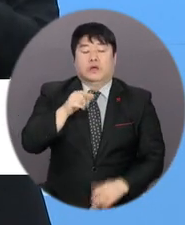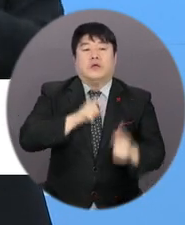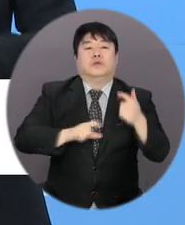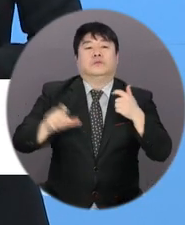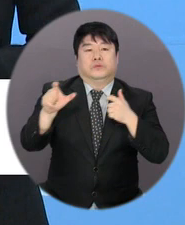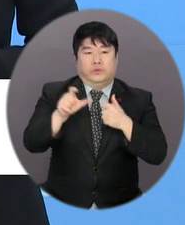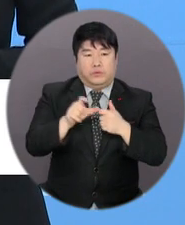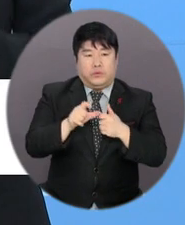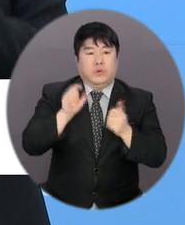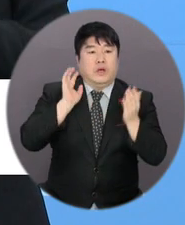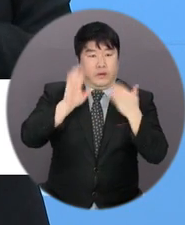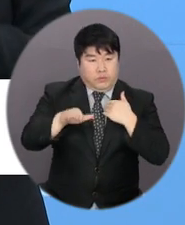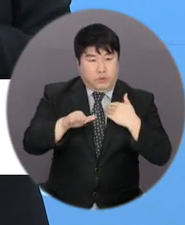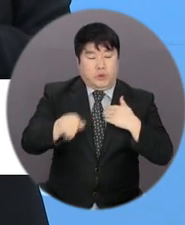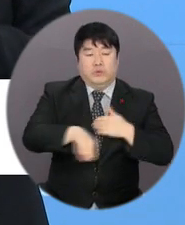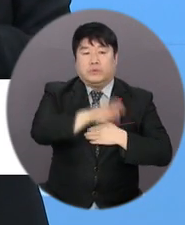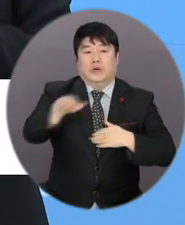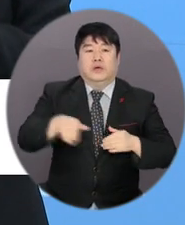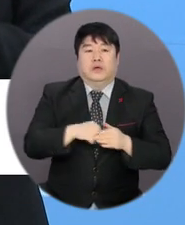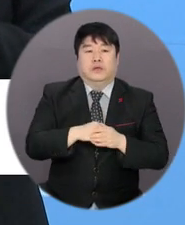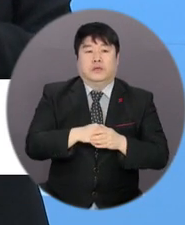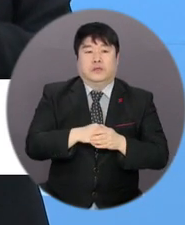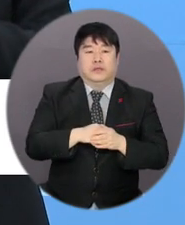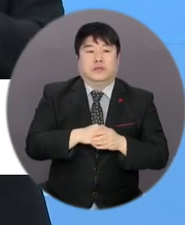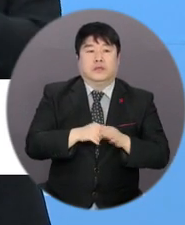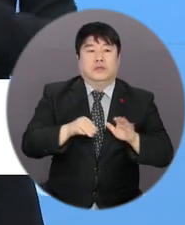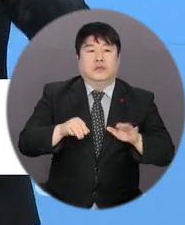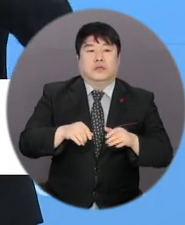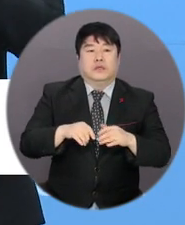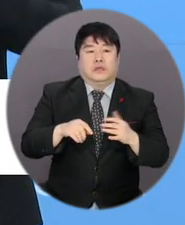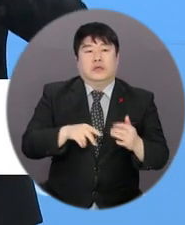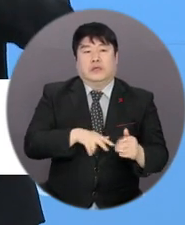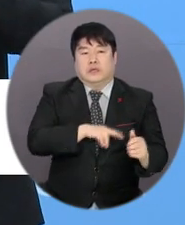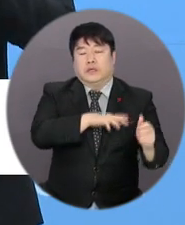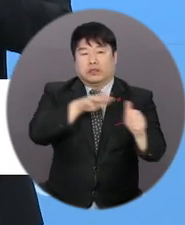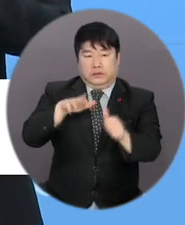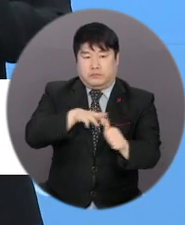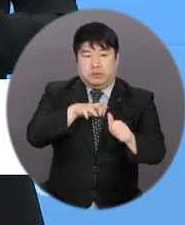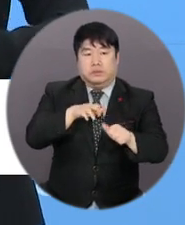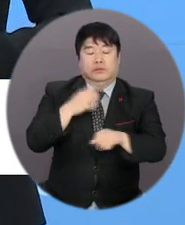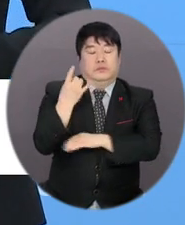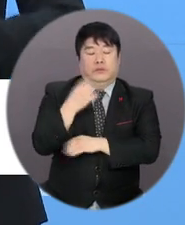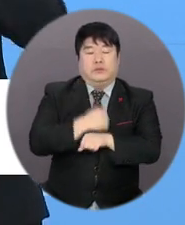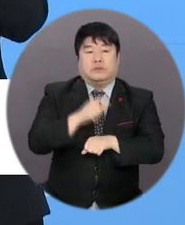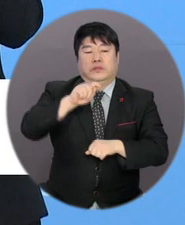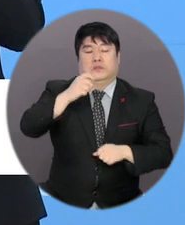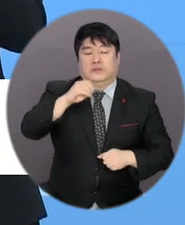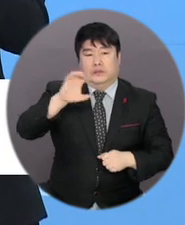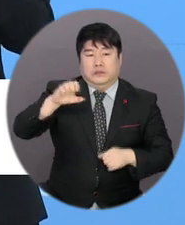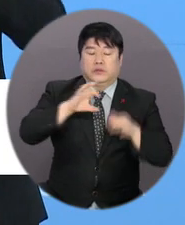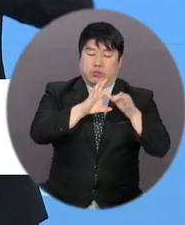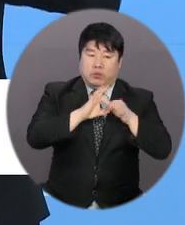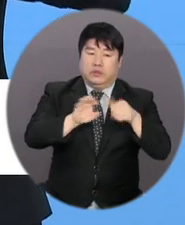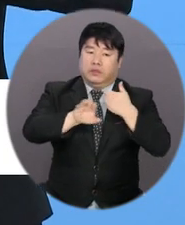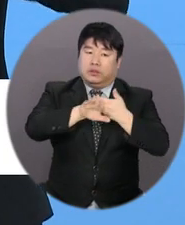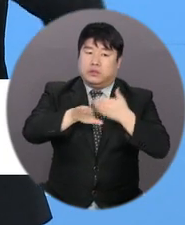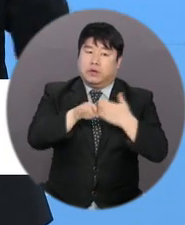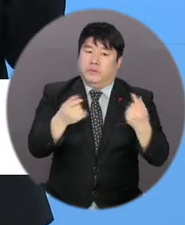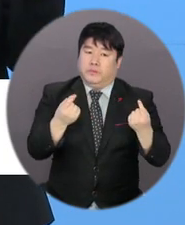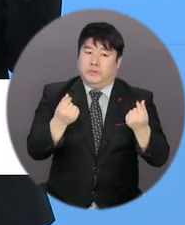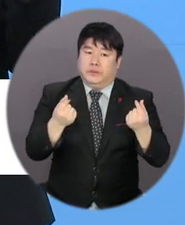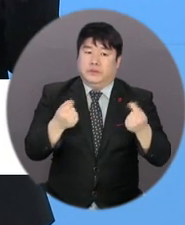추후에 저희들이 그 GPS 기반으로 해서 이 TCS 관련과 또 다른 그